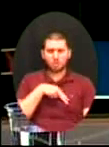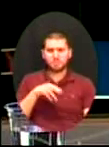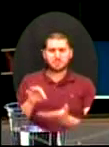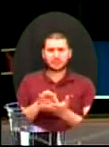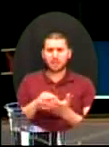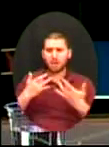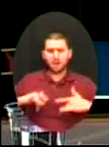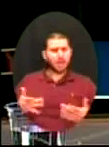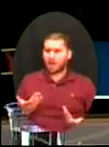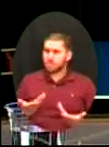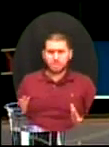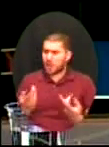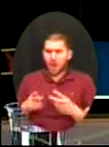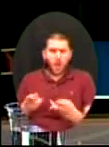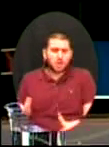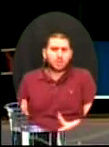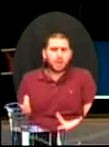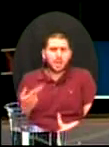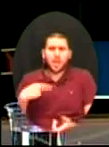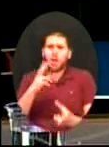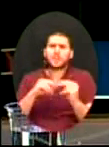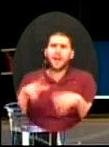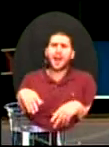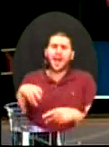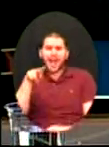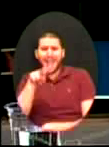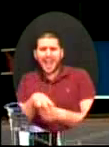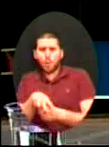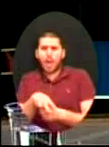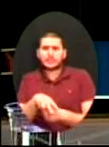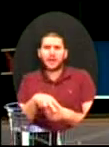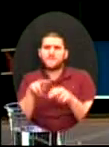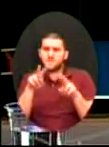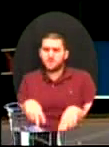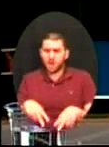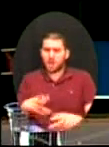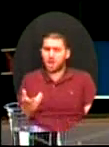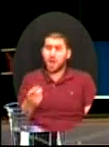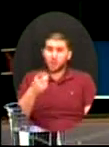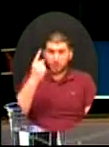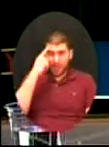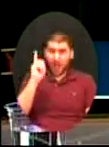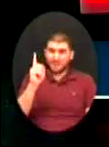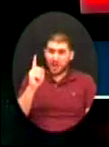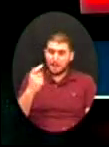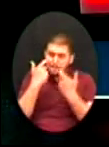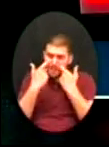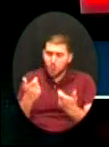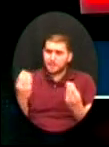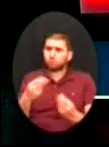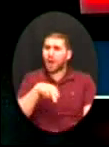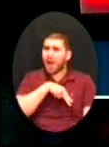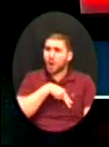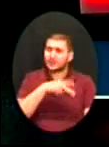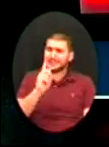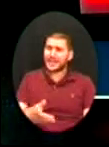כלשהו. ואין, לא מדבר על רגולציה במובן הכבד של הרגולציה. כן, אבל אתה יודע, מחר חברה... אבל פיקוח,